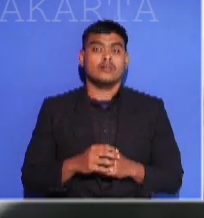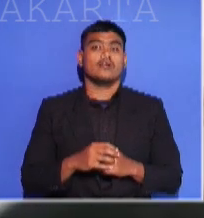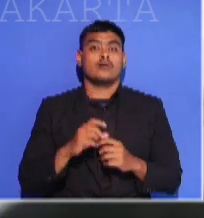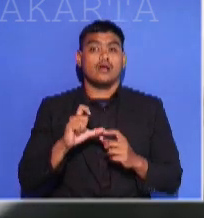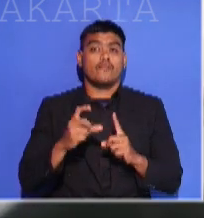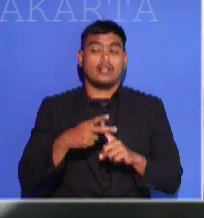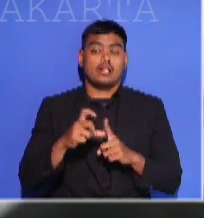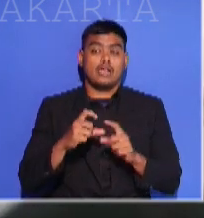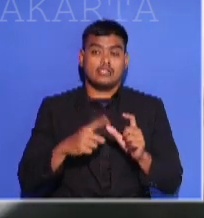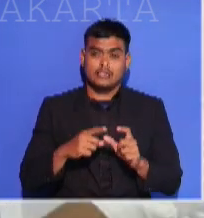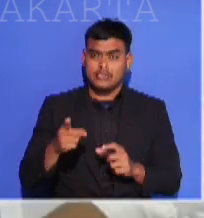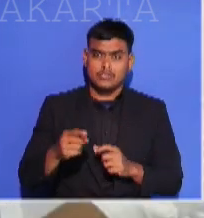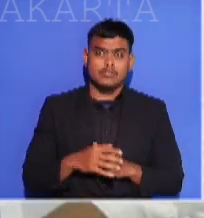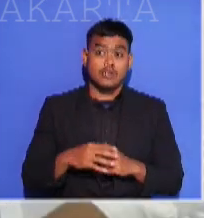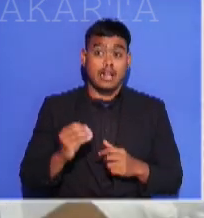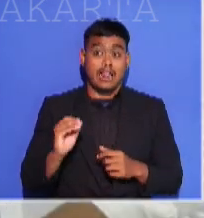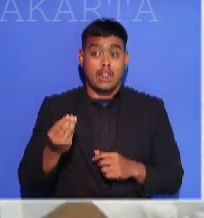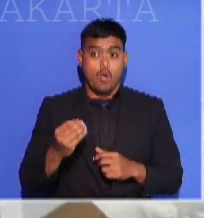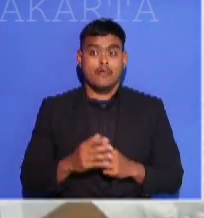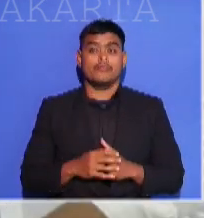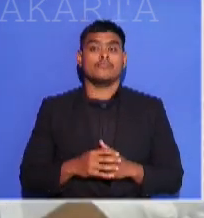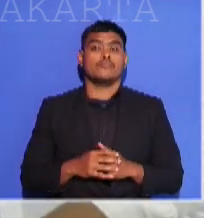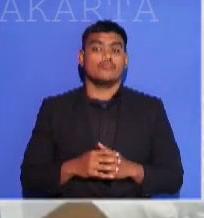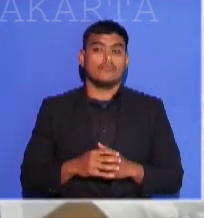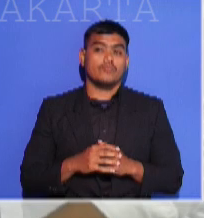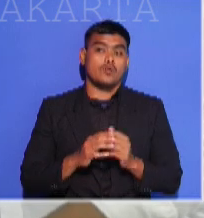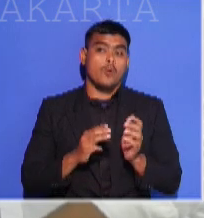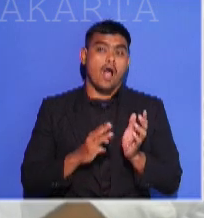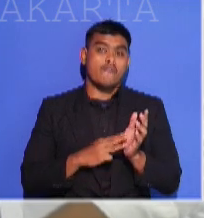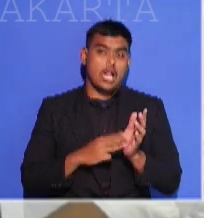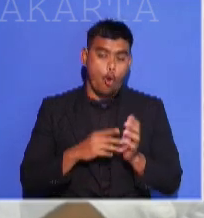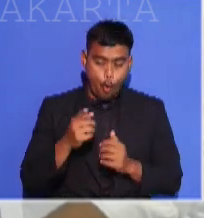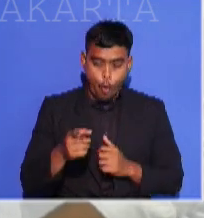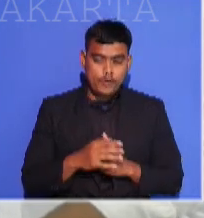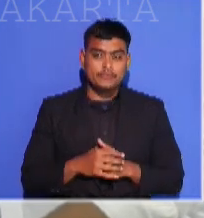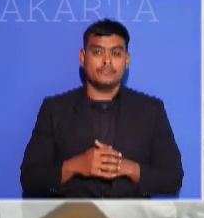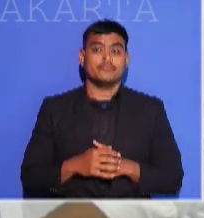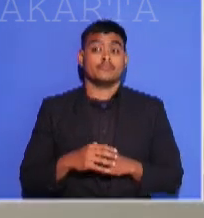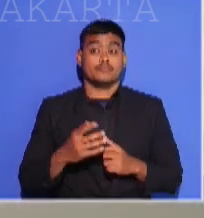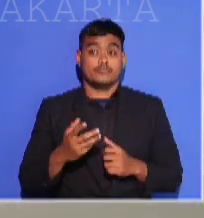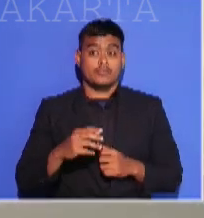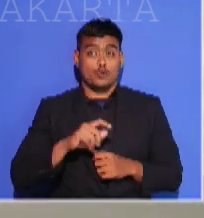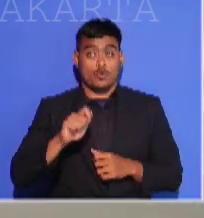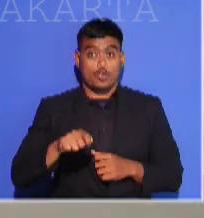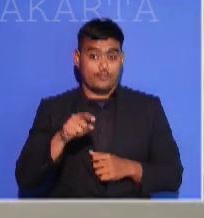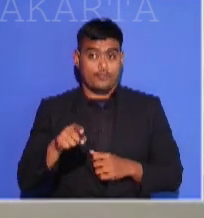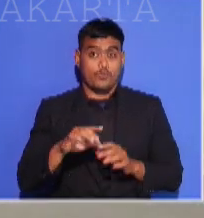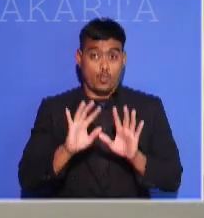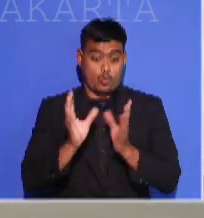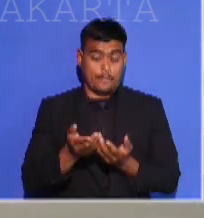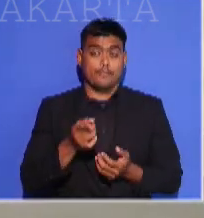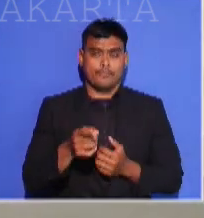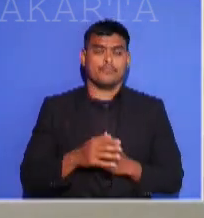ekonugroho ketua mafindo alfatika aun Dini dosen fakultas hukum UGM dan iradat